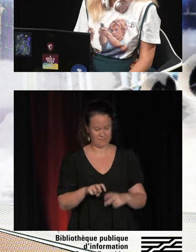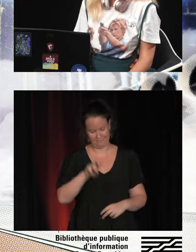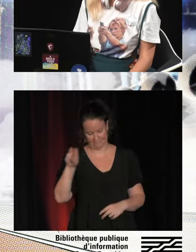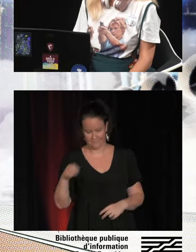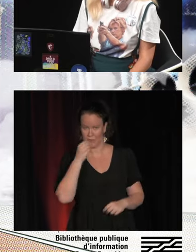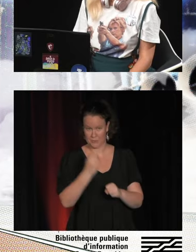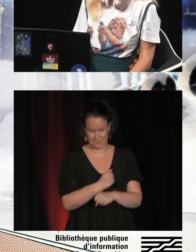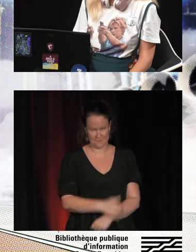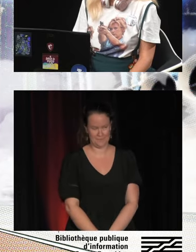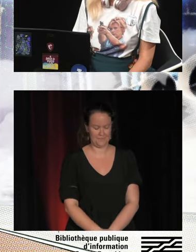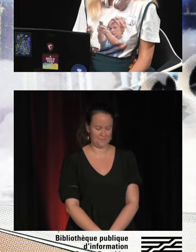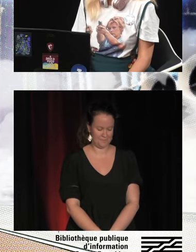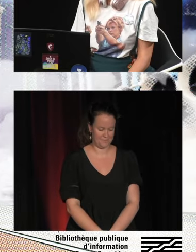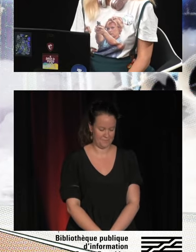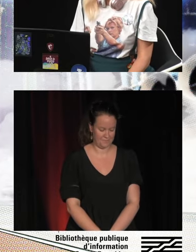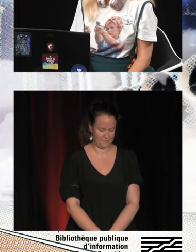merci.